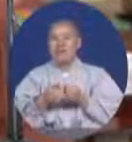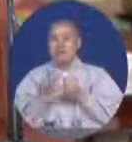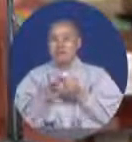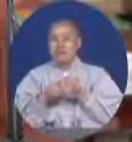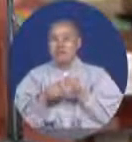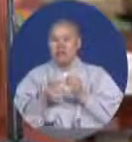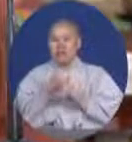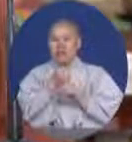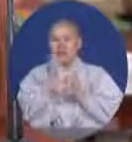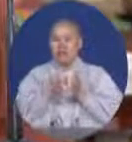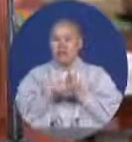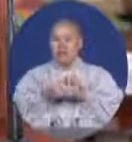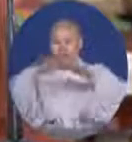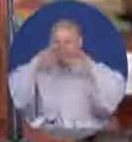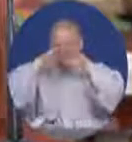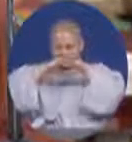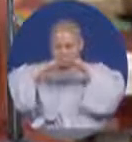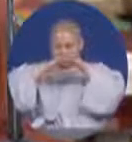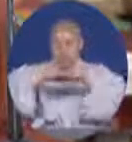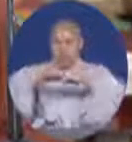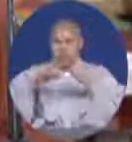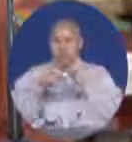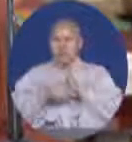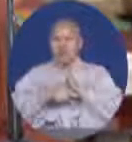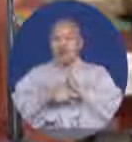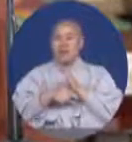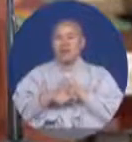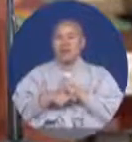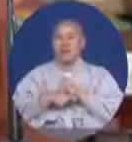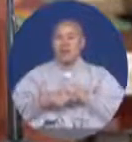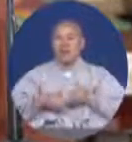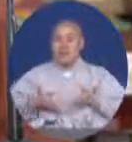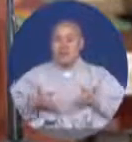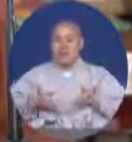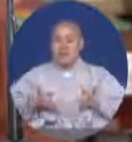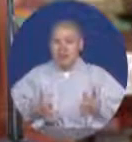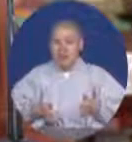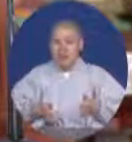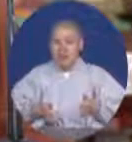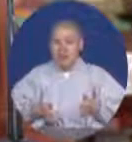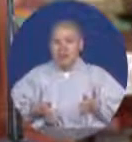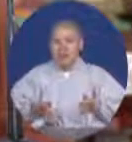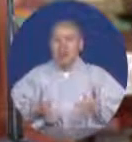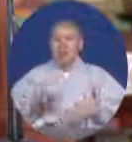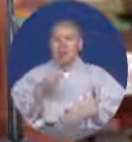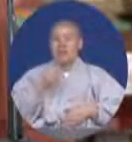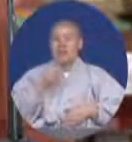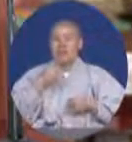정오무생, 정득해 깨달아라. 뭘 깨닫느냐? 태어남이 없다는 사실을, 무생.